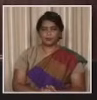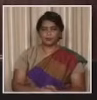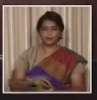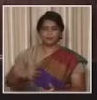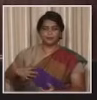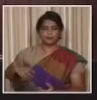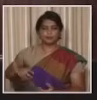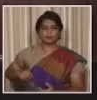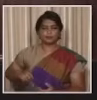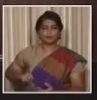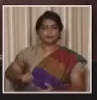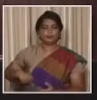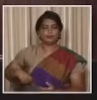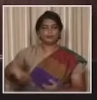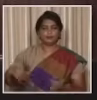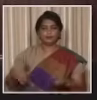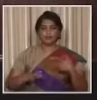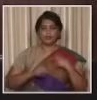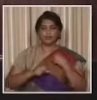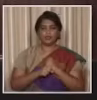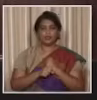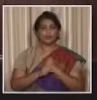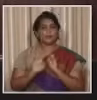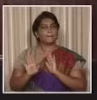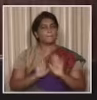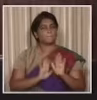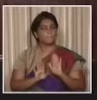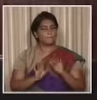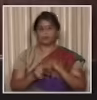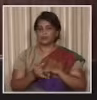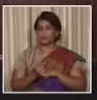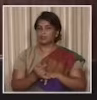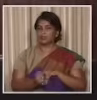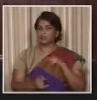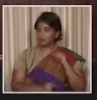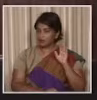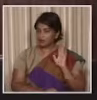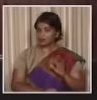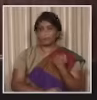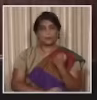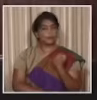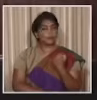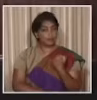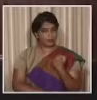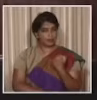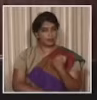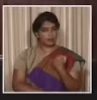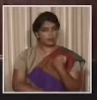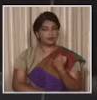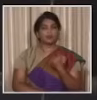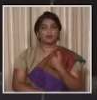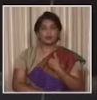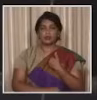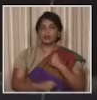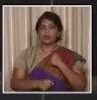ගරු කතානායකතුමනි රාජ්‍ය පරිපාලන ලේකම්වරයාට තිබෙන බලතල